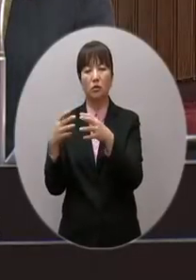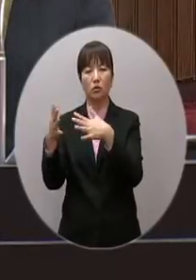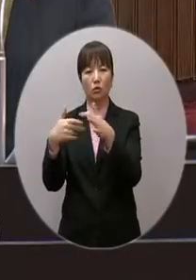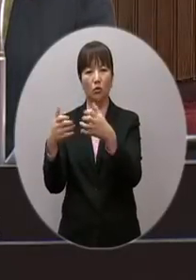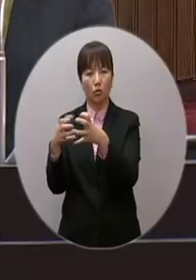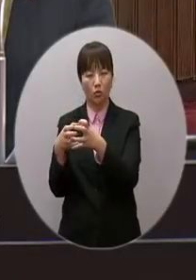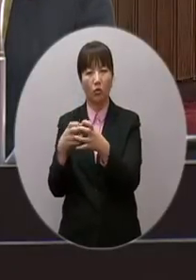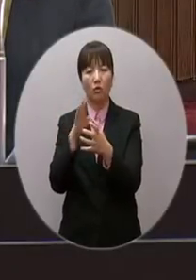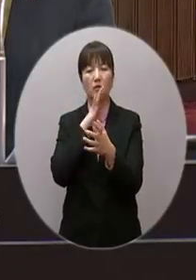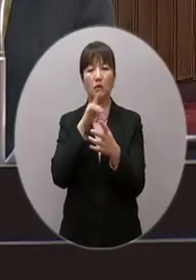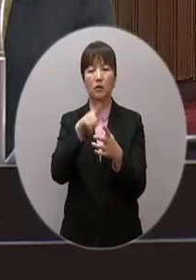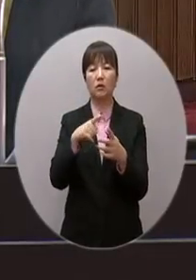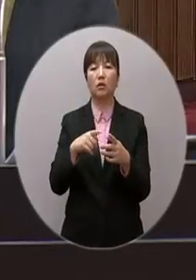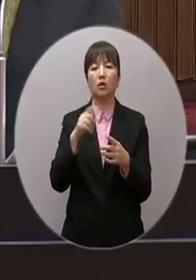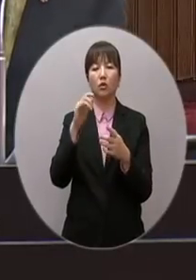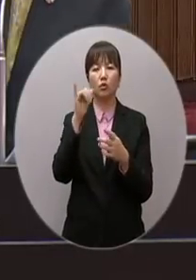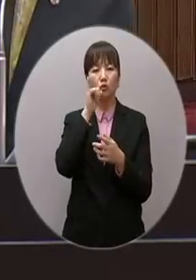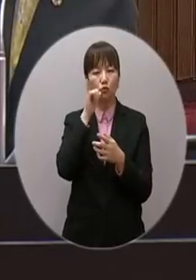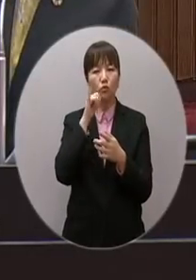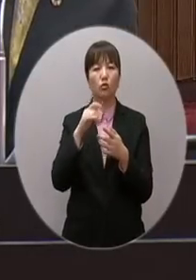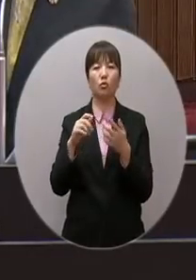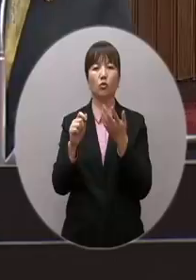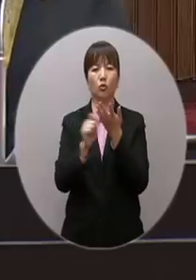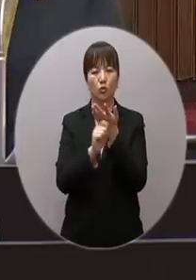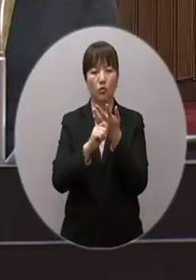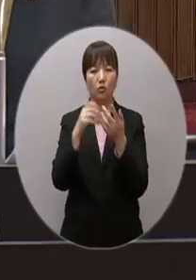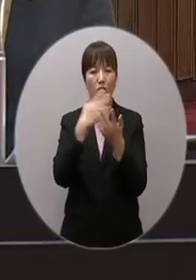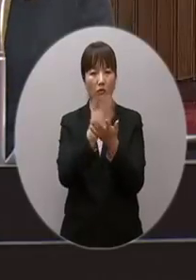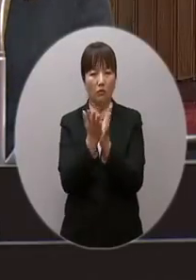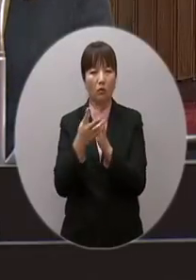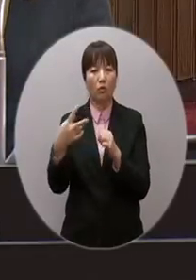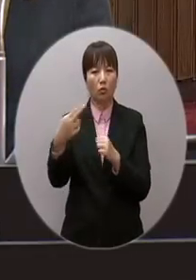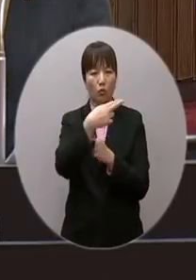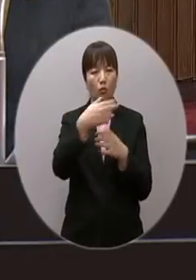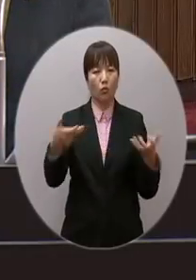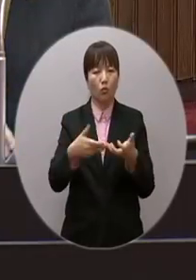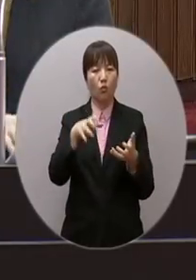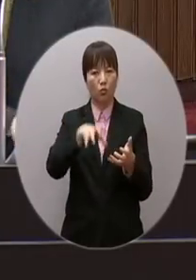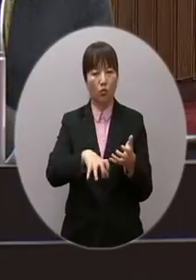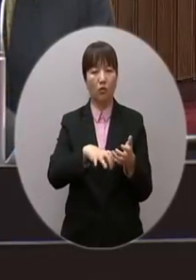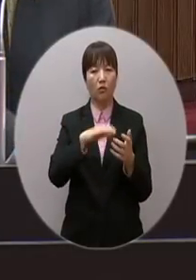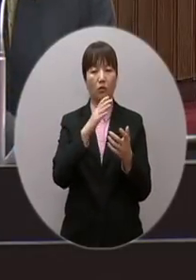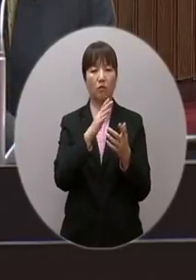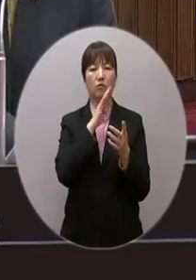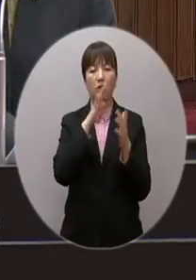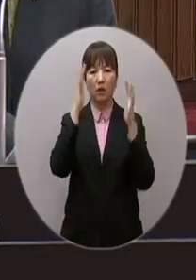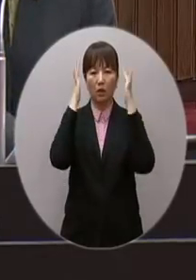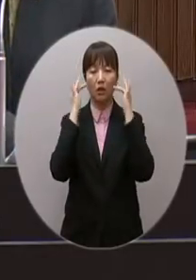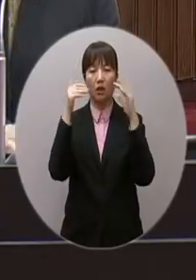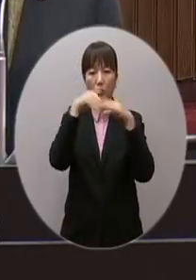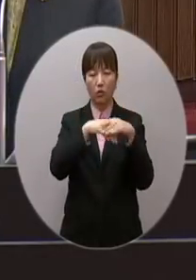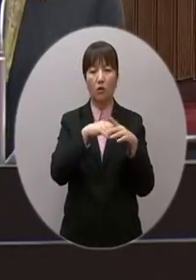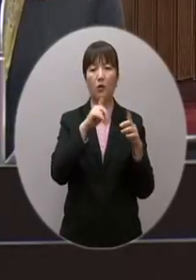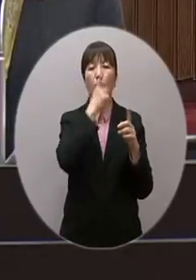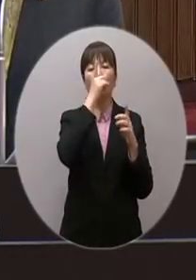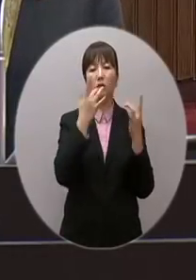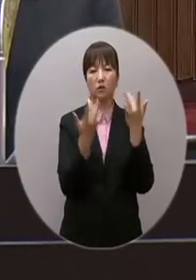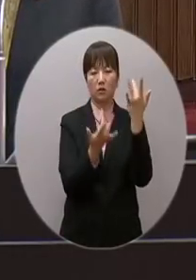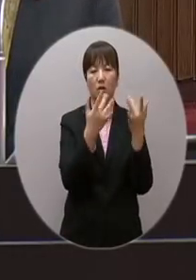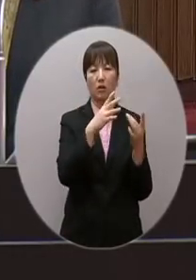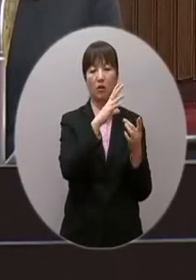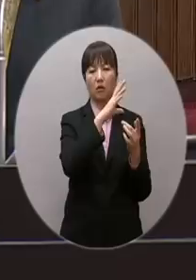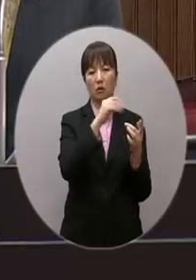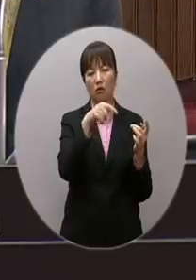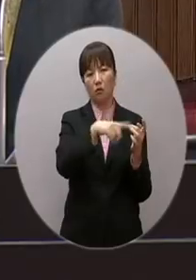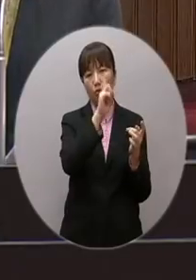戒除烟毒酒瘾的安置所，经历起来嘛，真正看起来是在南投的话是草寮，其他的部分都是宗教背